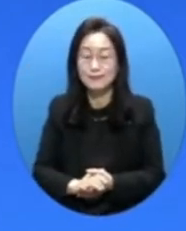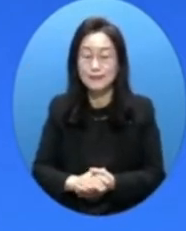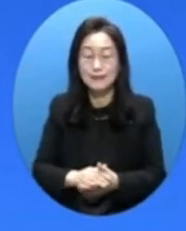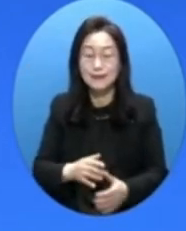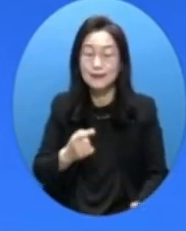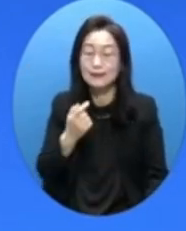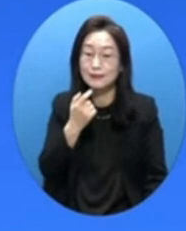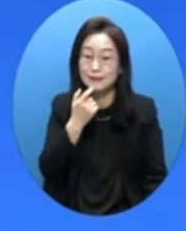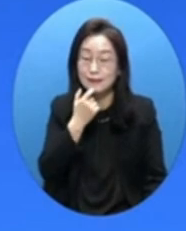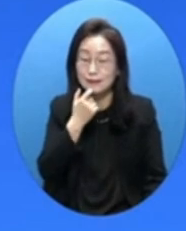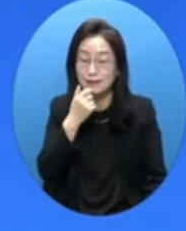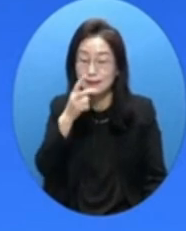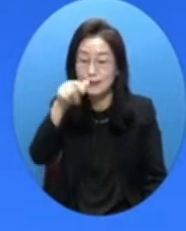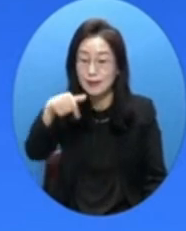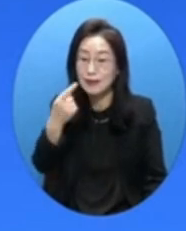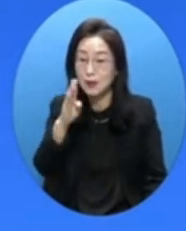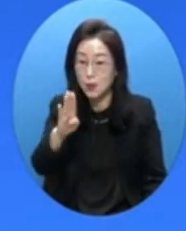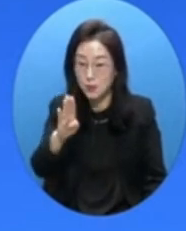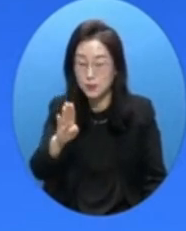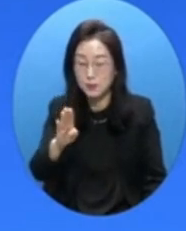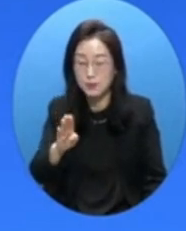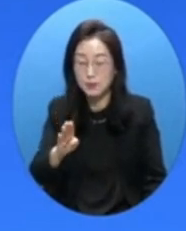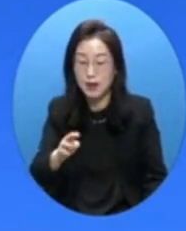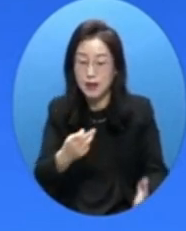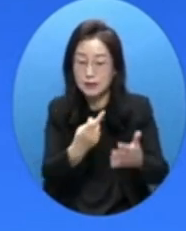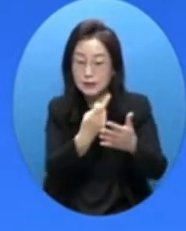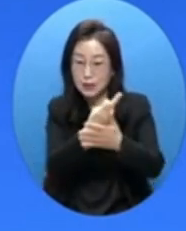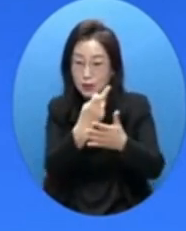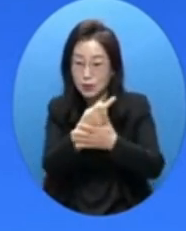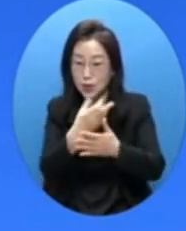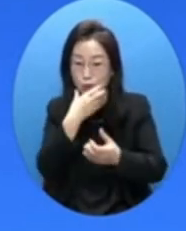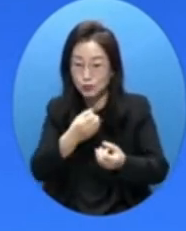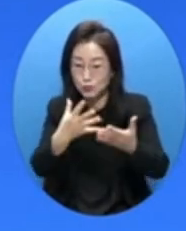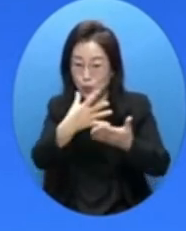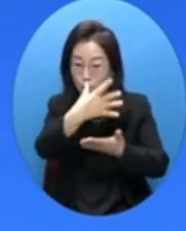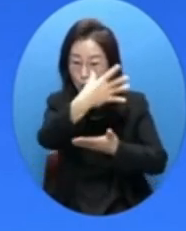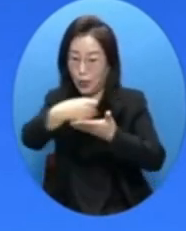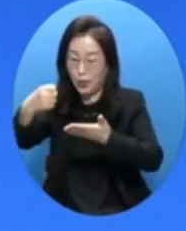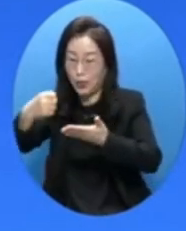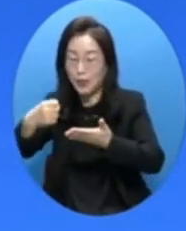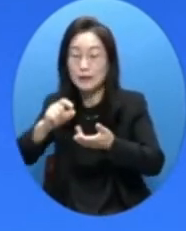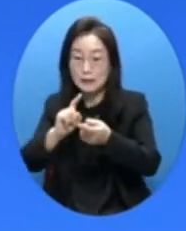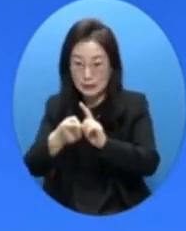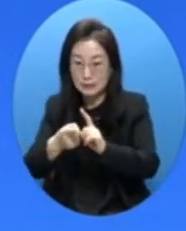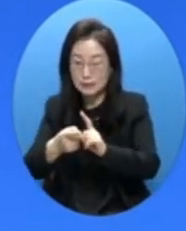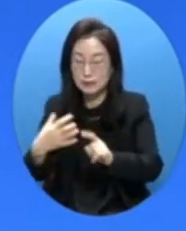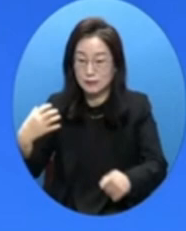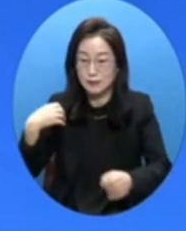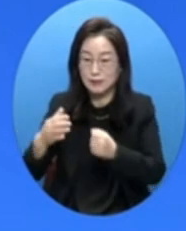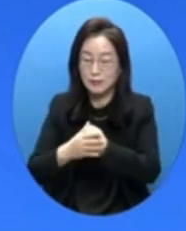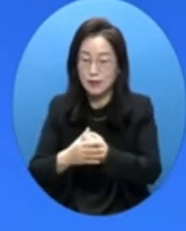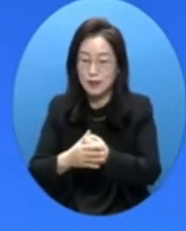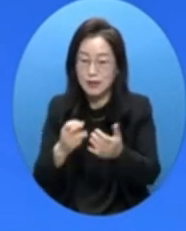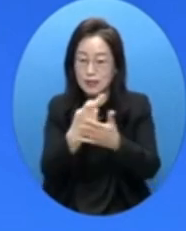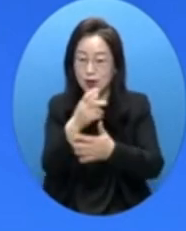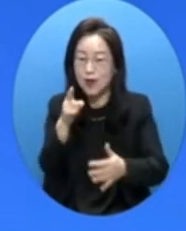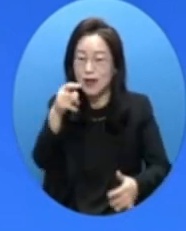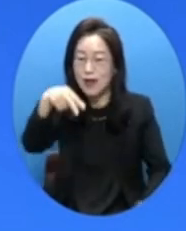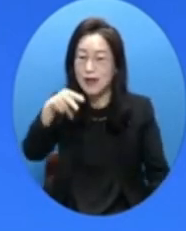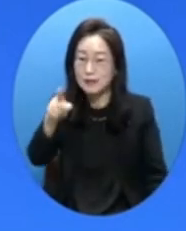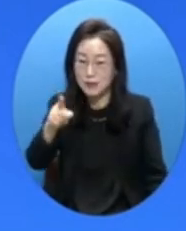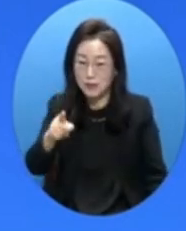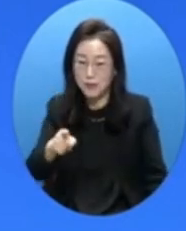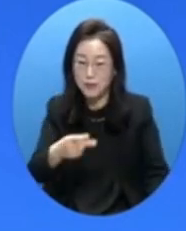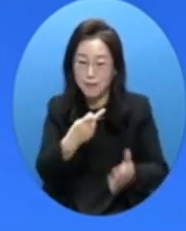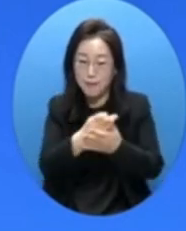야곱이 그 형의 축복을 대신 받음으로 말미암아 그 형 에서가 장자권의 축복을